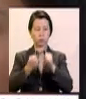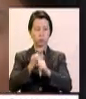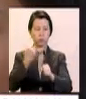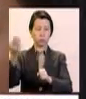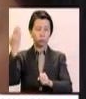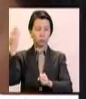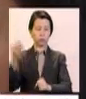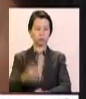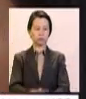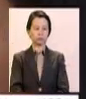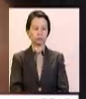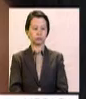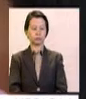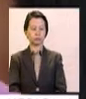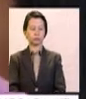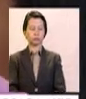is